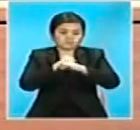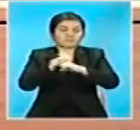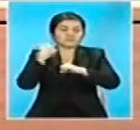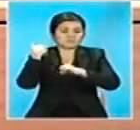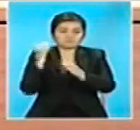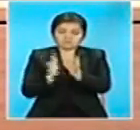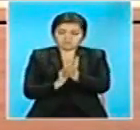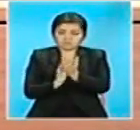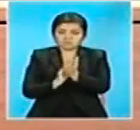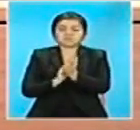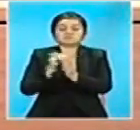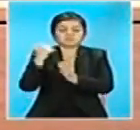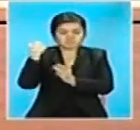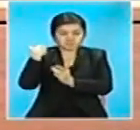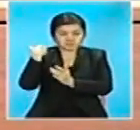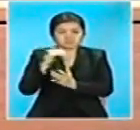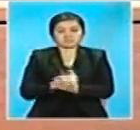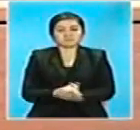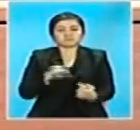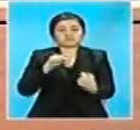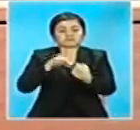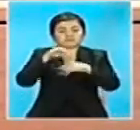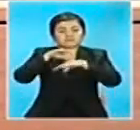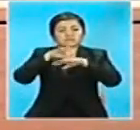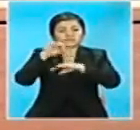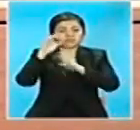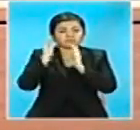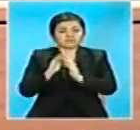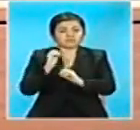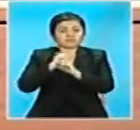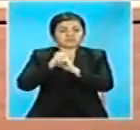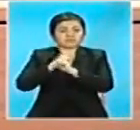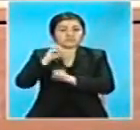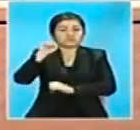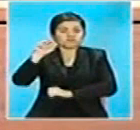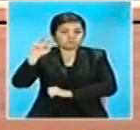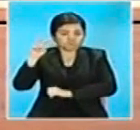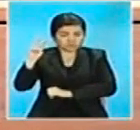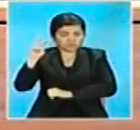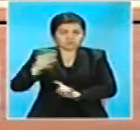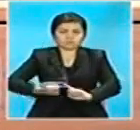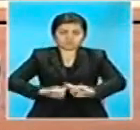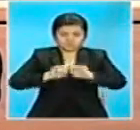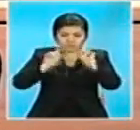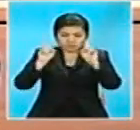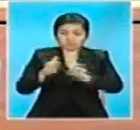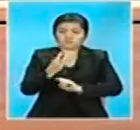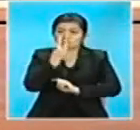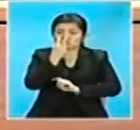ชื่นชมนะครับกับท่านวุฒิสมาชิกนะครับแต่ว่าเรามาดูเรื่องของความ